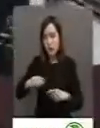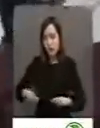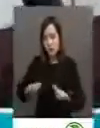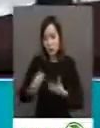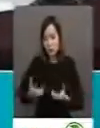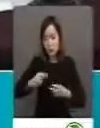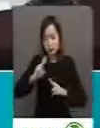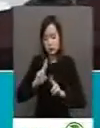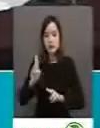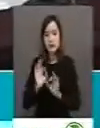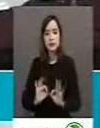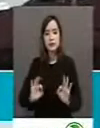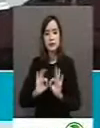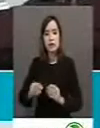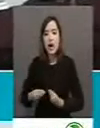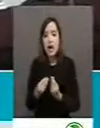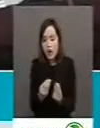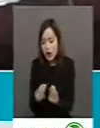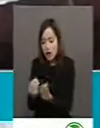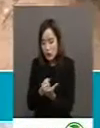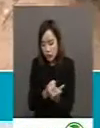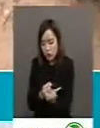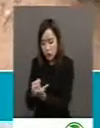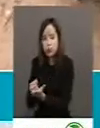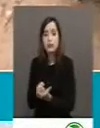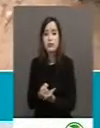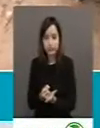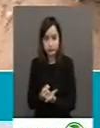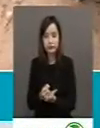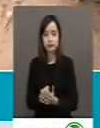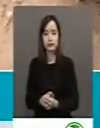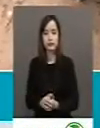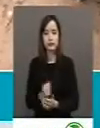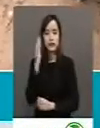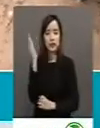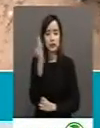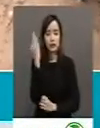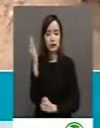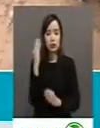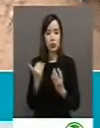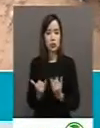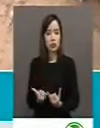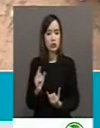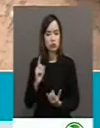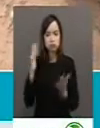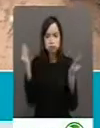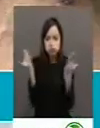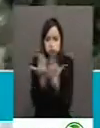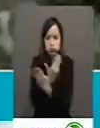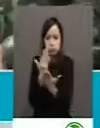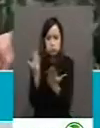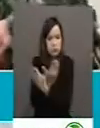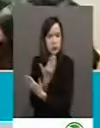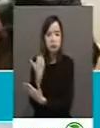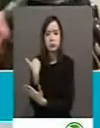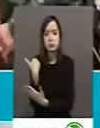ที่จำเป็น10ชุดไปมอบช่วยเหลือบรรเทาความเดือดร้อนในเบื้องต้นนะคะสภาพอากาศวันนี้ก็ถือว่าแปรปรวนเหมือนกันอย่างที่บอกไป